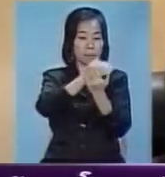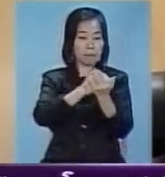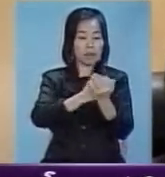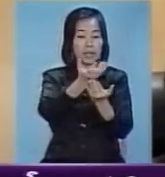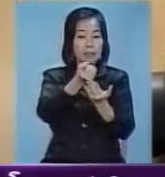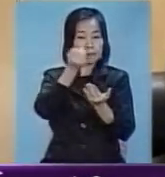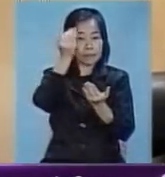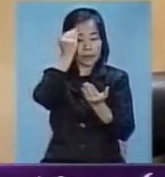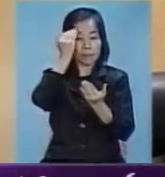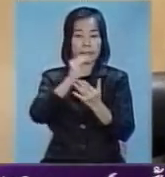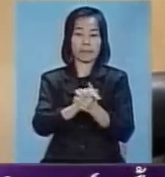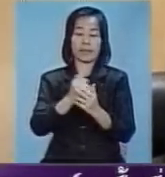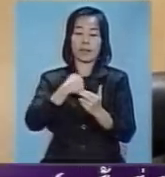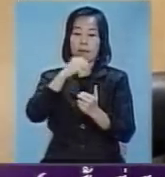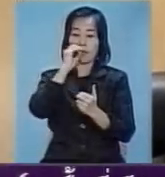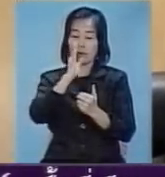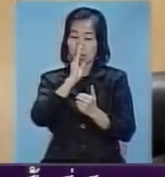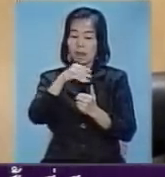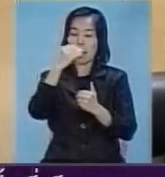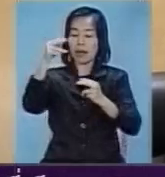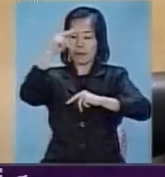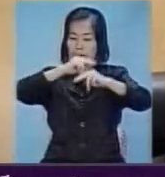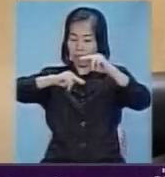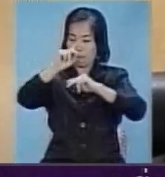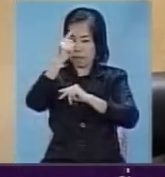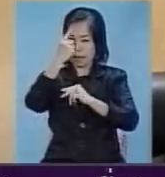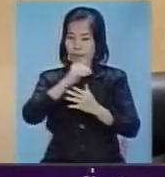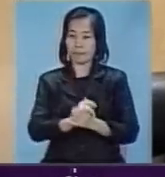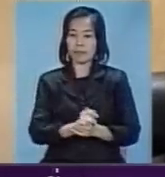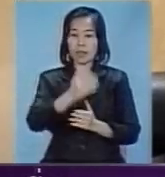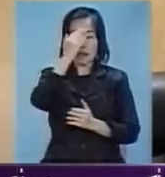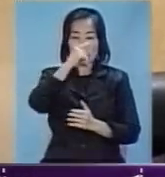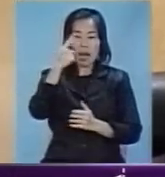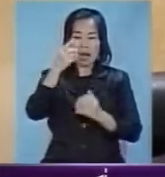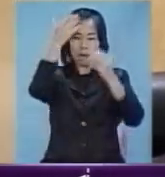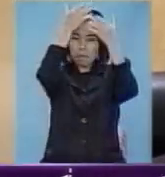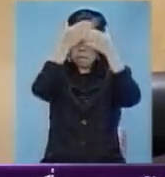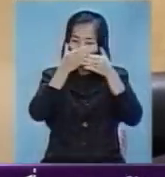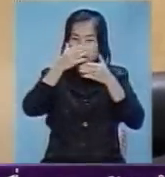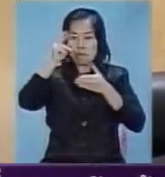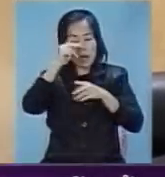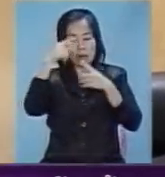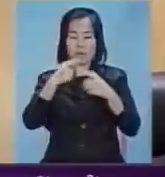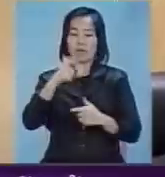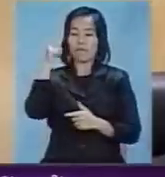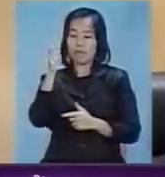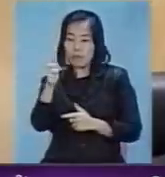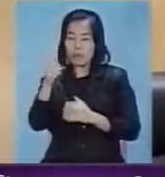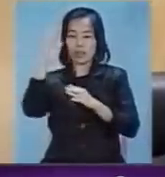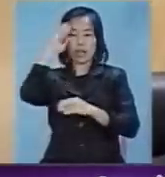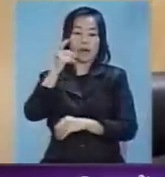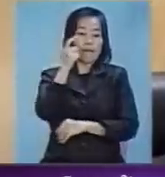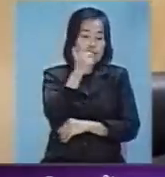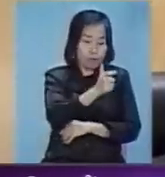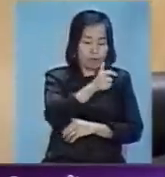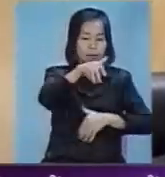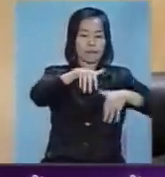ผมเรีนกท่านเลยครับท่านไปพิเจีนาให่ไ้พวกไ้โมงเหล่านั้เลยครับหยิงทั้งเจ้านาที่หยิ่งทั้